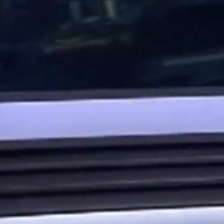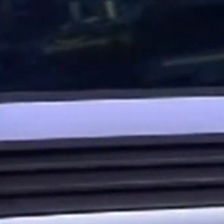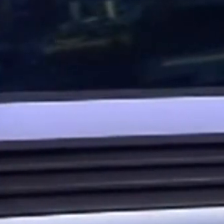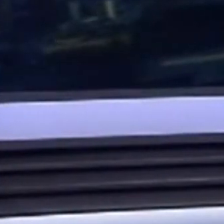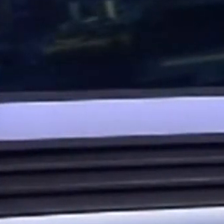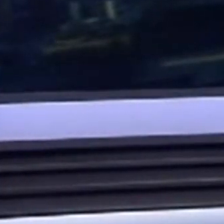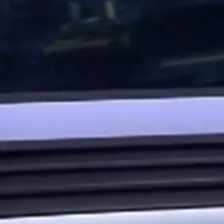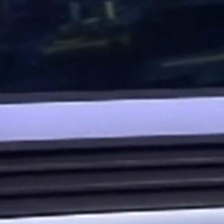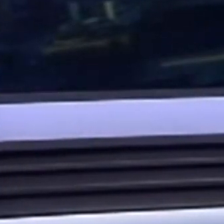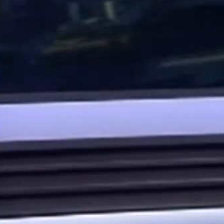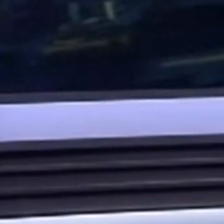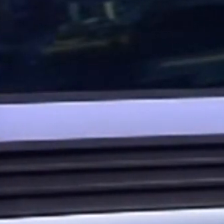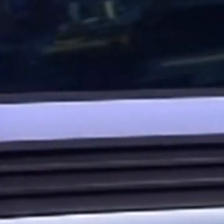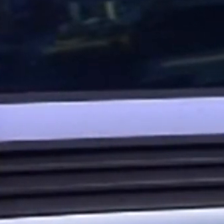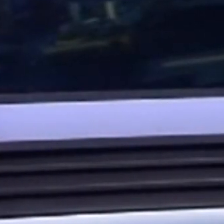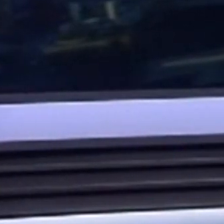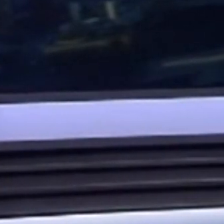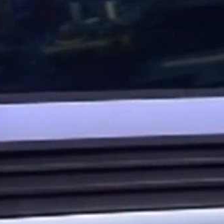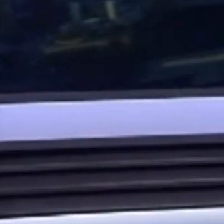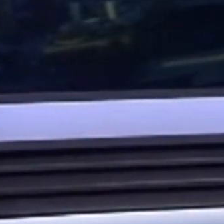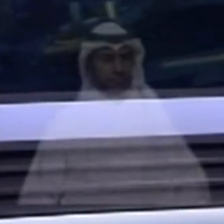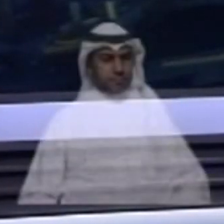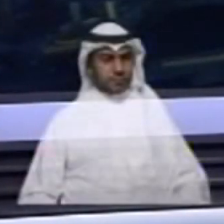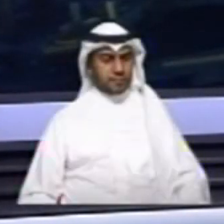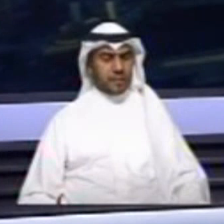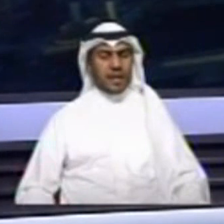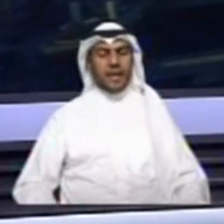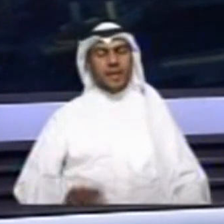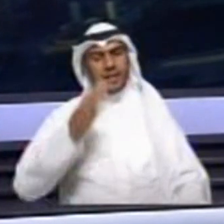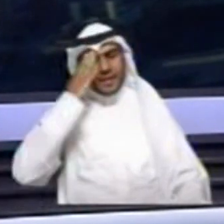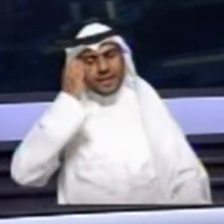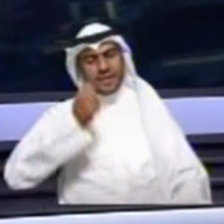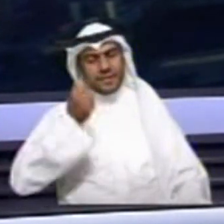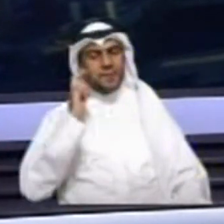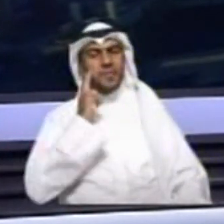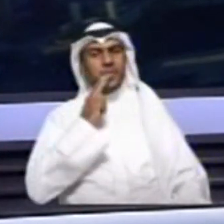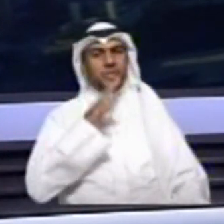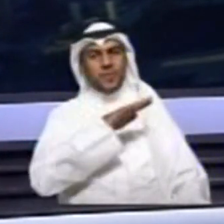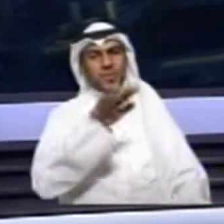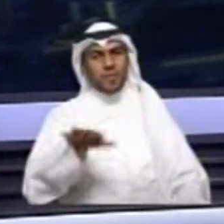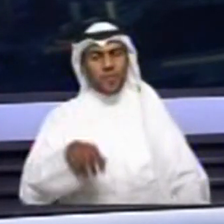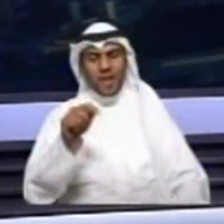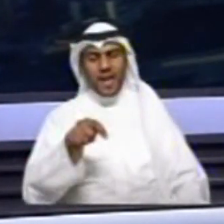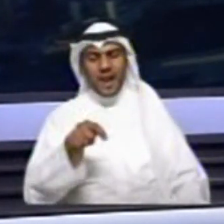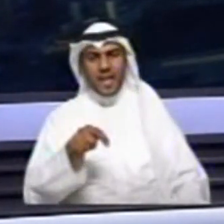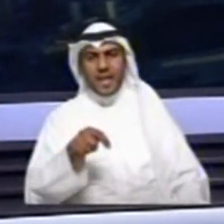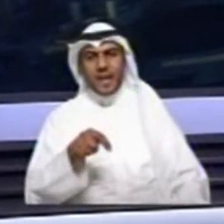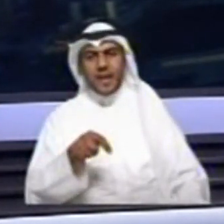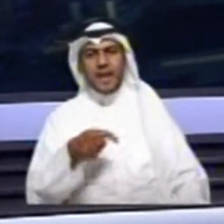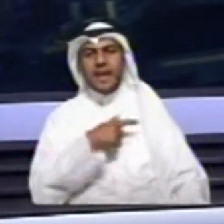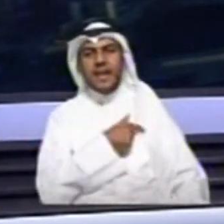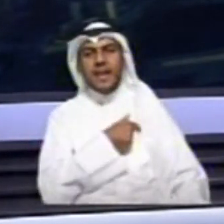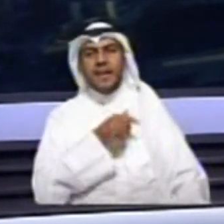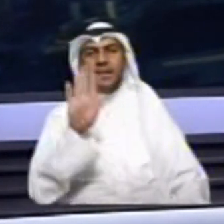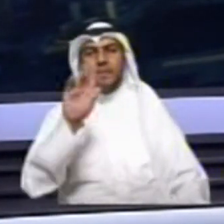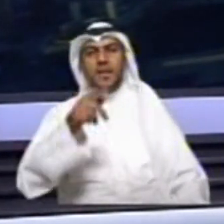السلام عليكم أعزائي المشاهدين. بداية موسم السرايات في الكويت ومنطقة الجزيرة العربية كذلك على